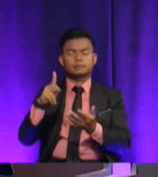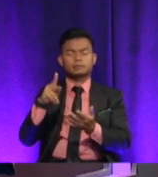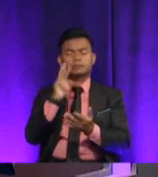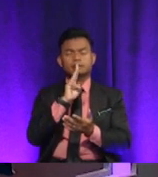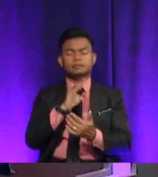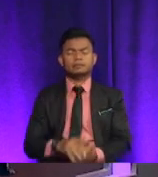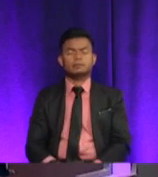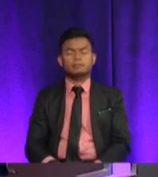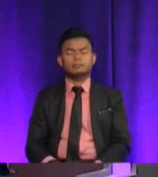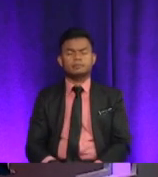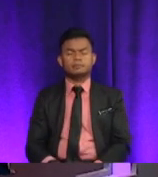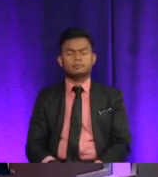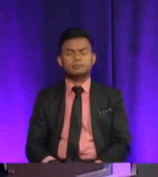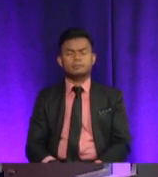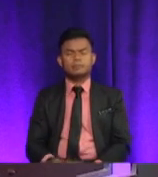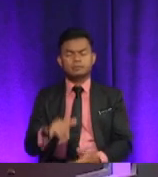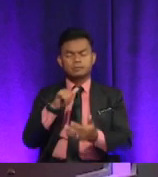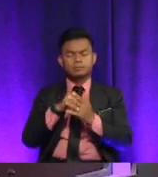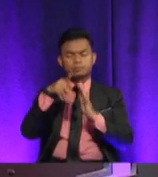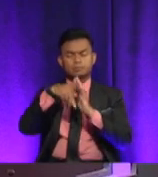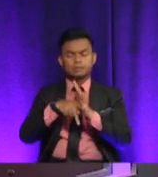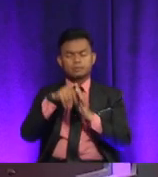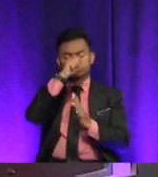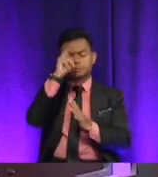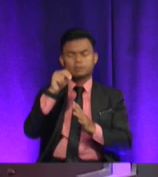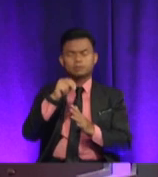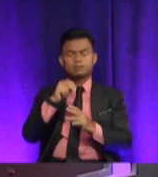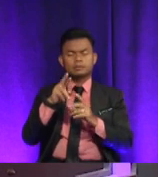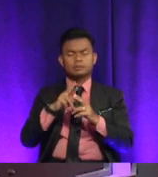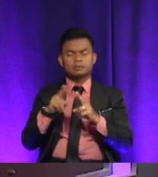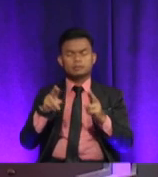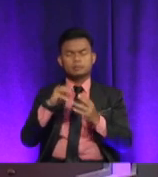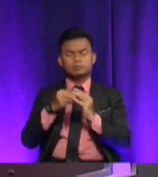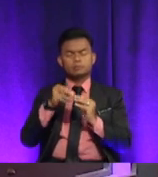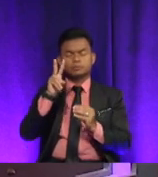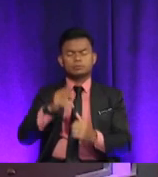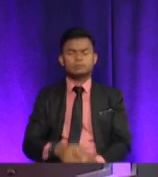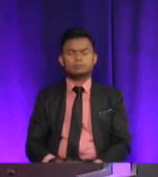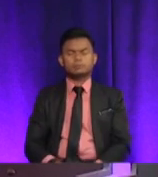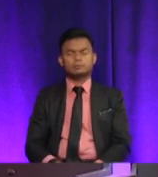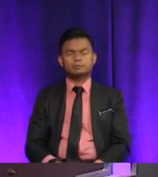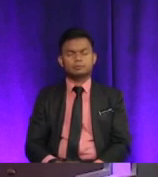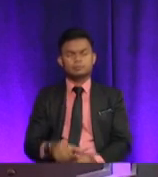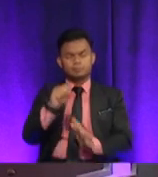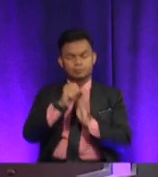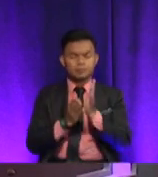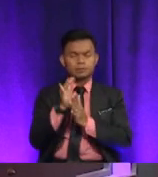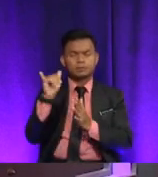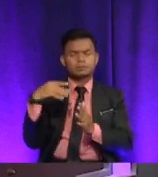yang kedua oke seterusnya kita lihat lagi persoalan rangkap yang ketiga